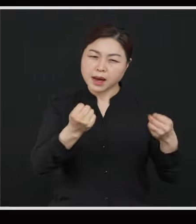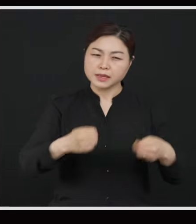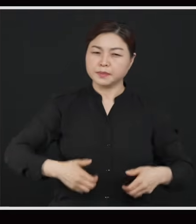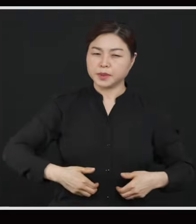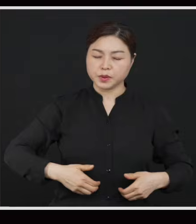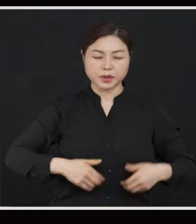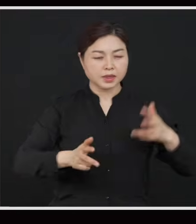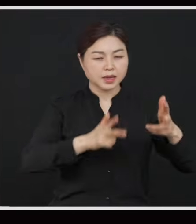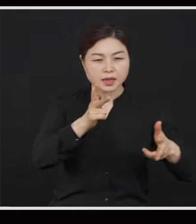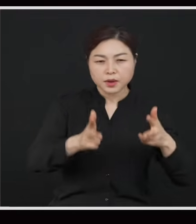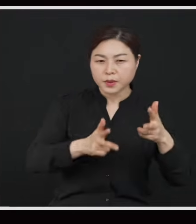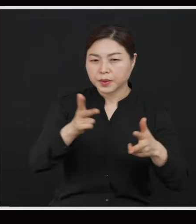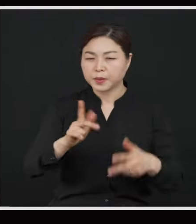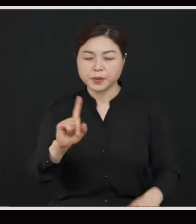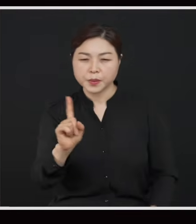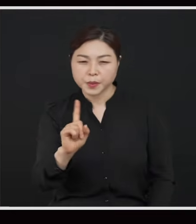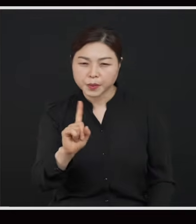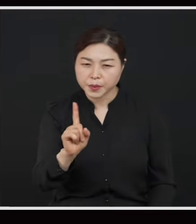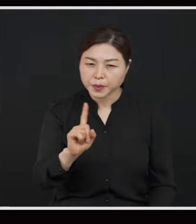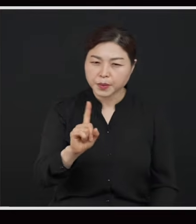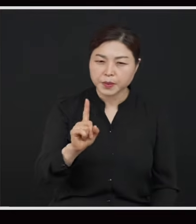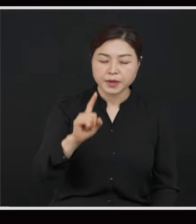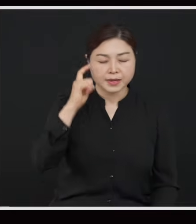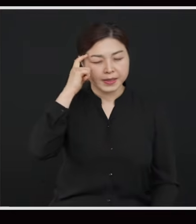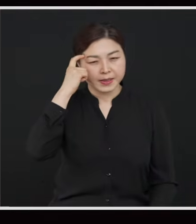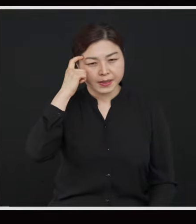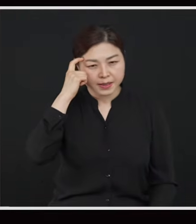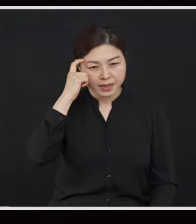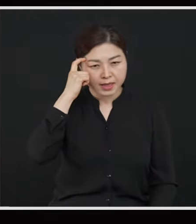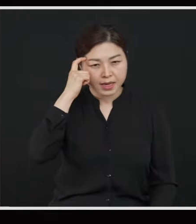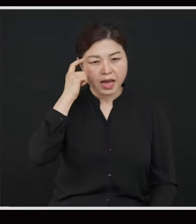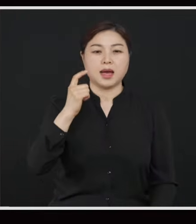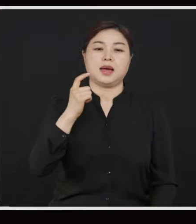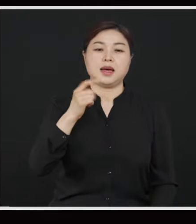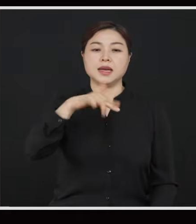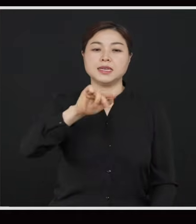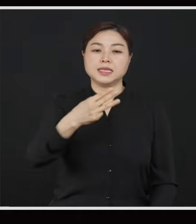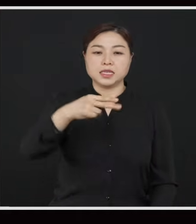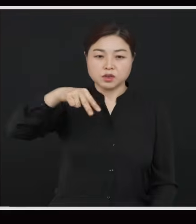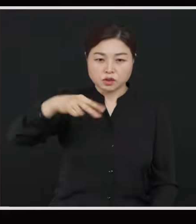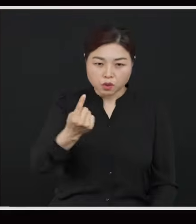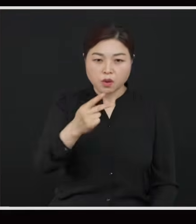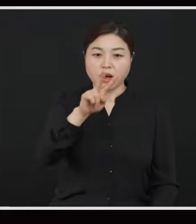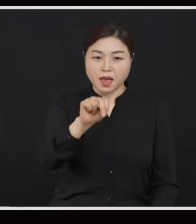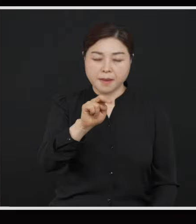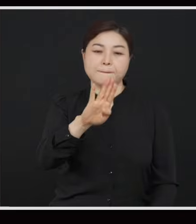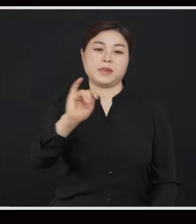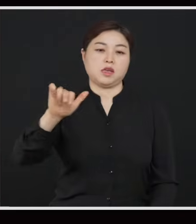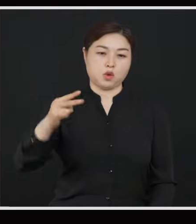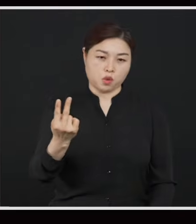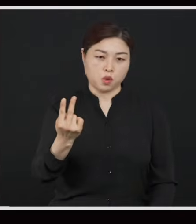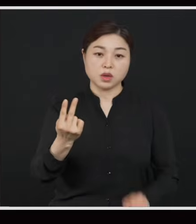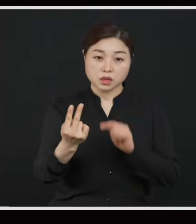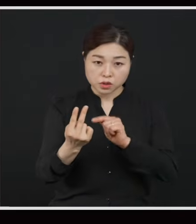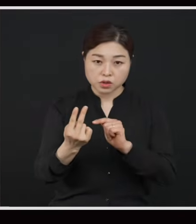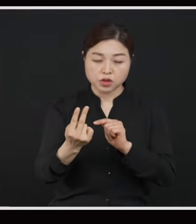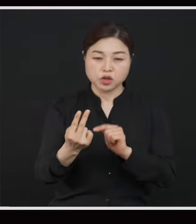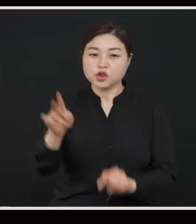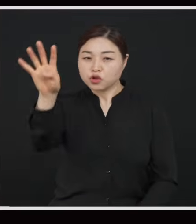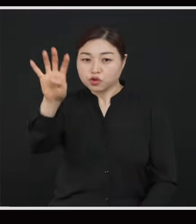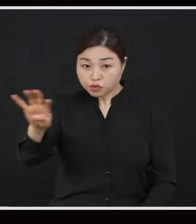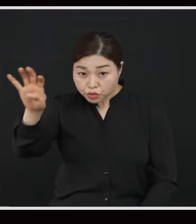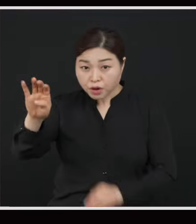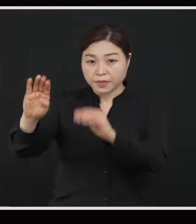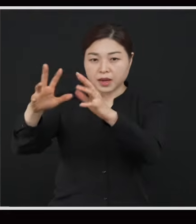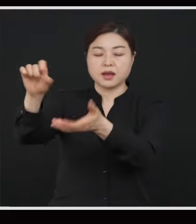많이 드는 산업 중에 유용한 게 뭐냐? 질소 비료. 그래서 이것을 유럽에서